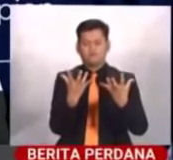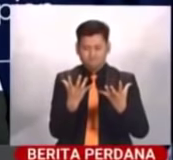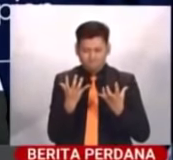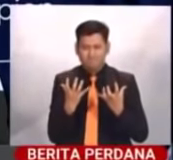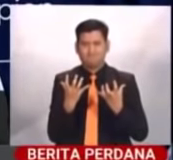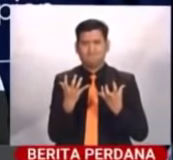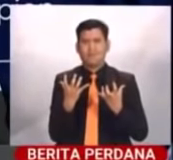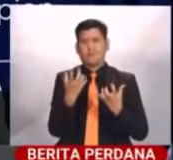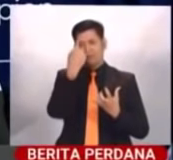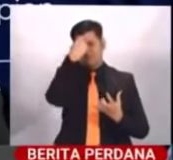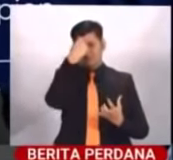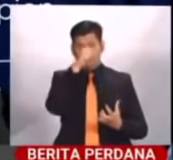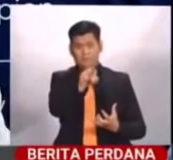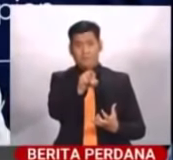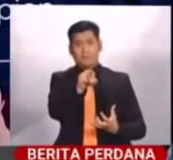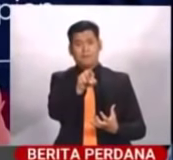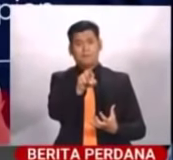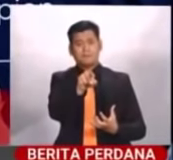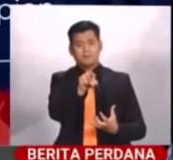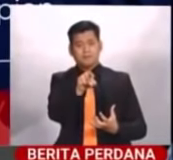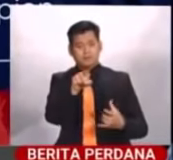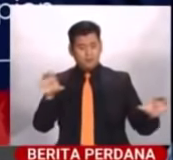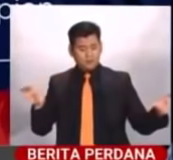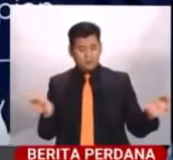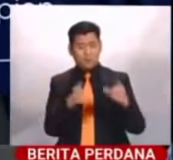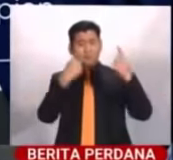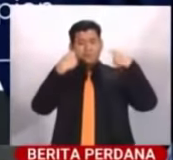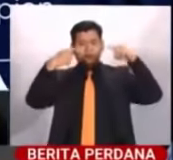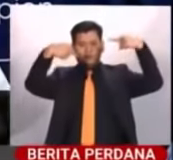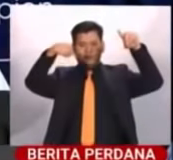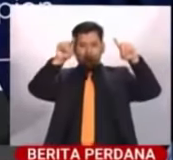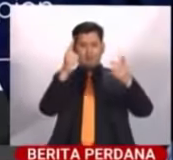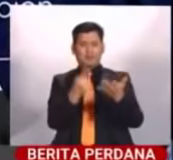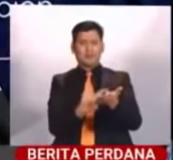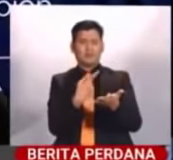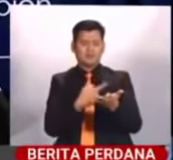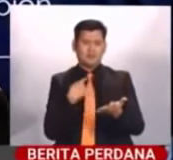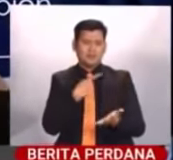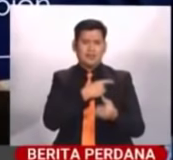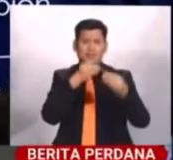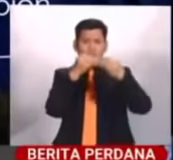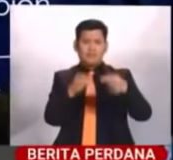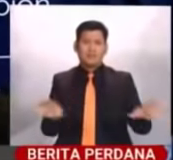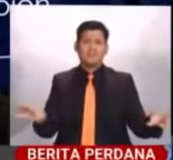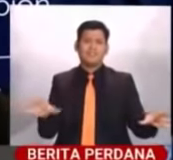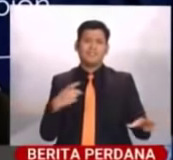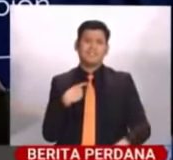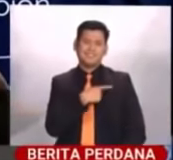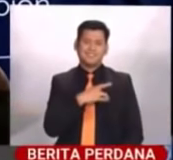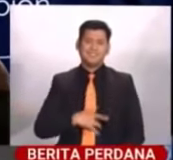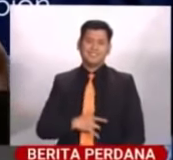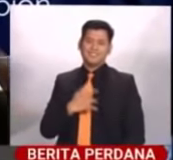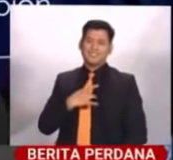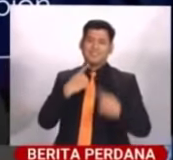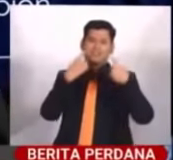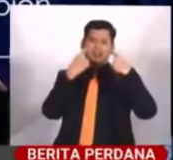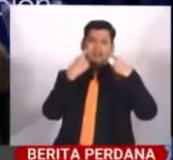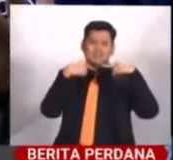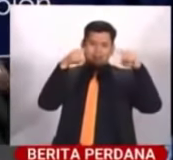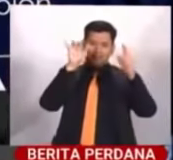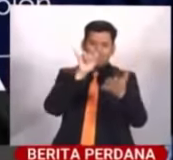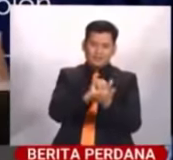kemahuan untuk mencipta kejayaan. Kerana kalau kita hilang yang itu, kerana kita rasa kejayaan itu sudah menjadi